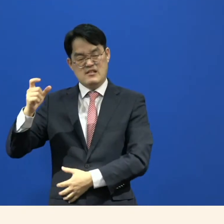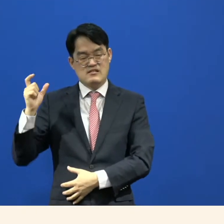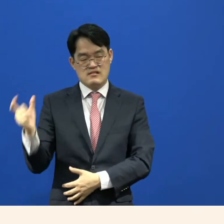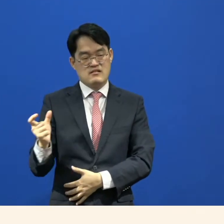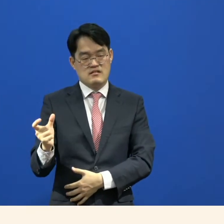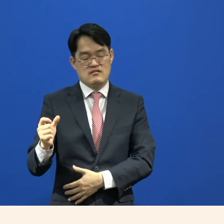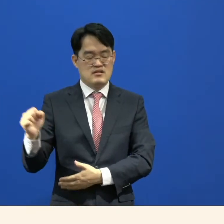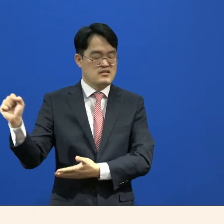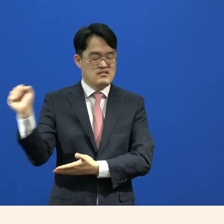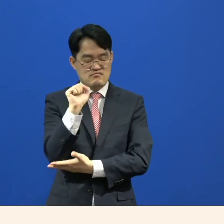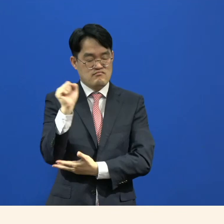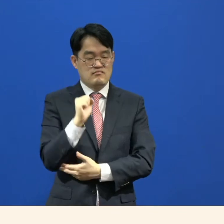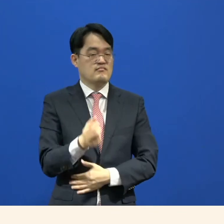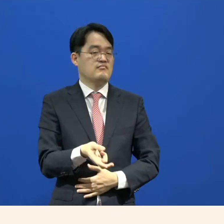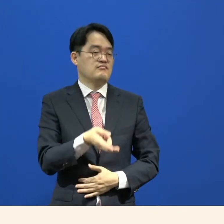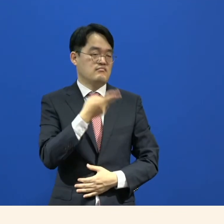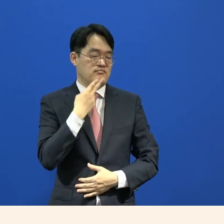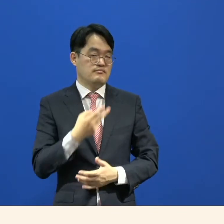흔들리지 않습니다.